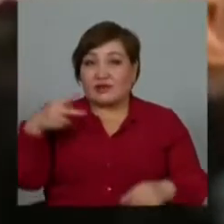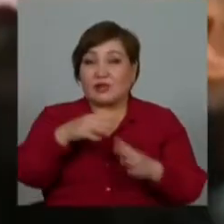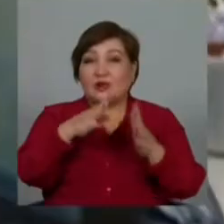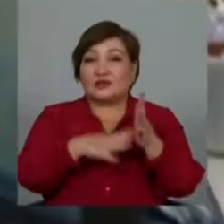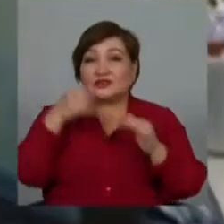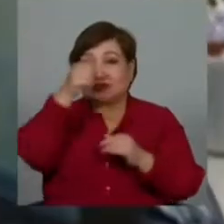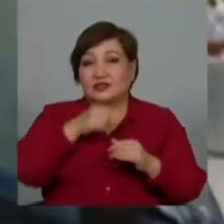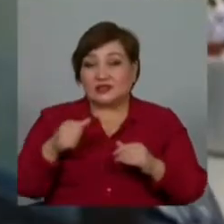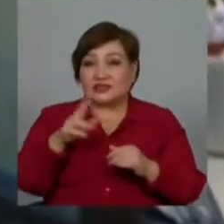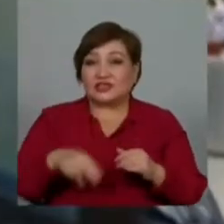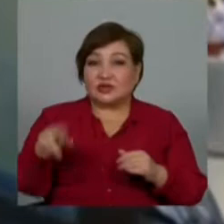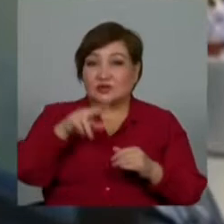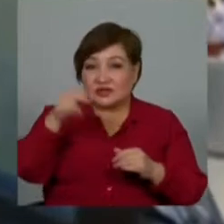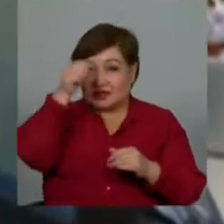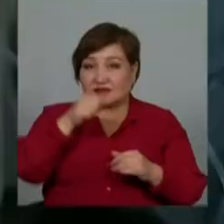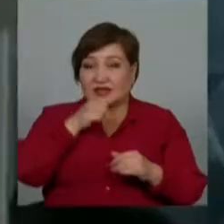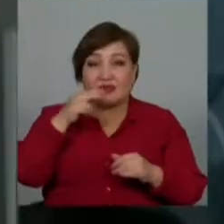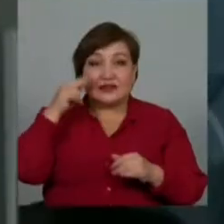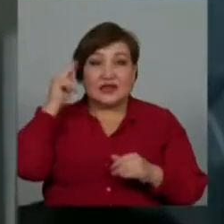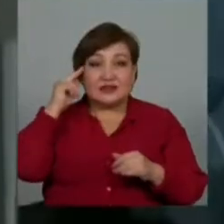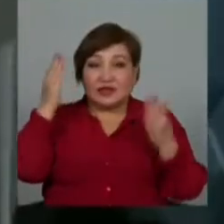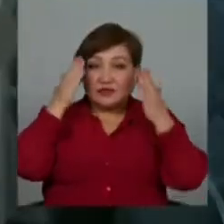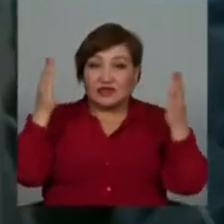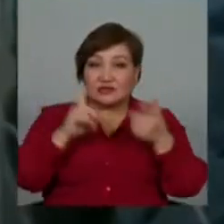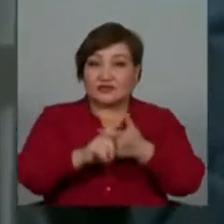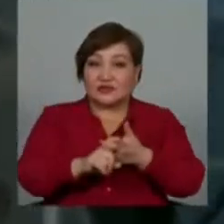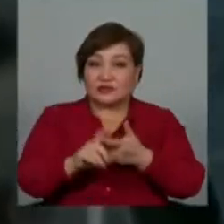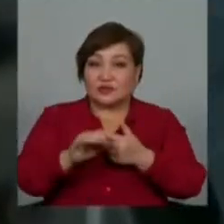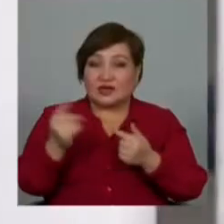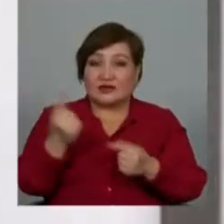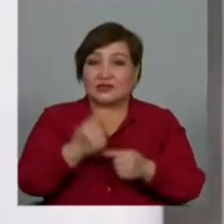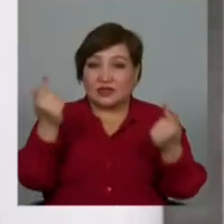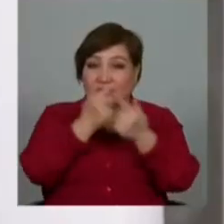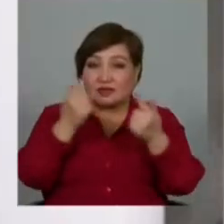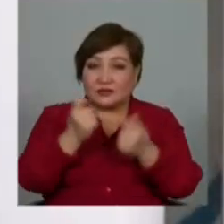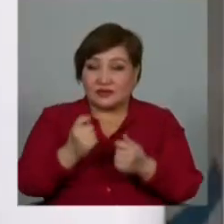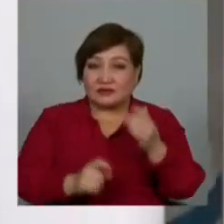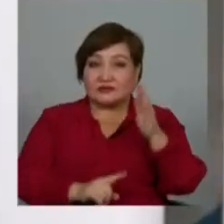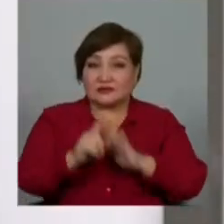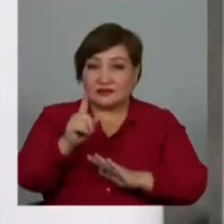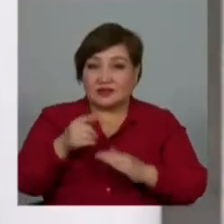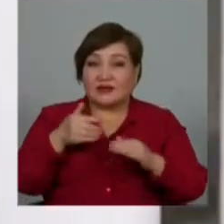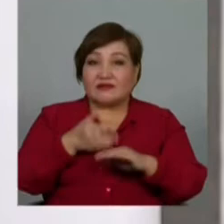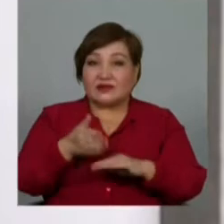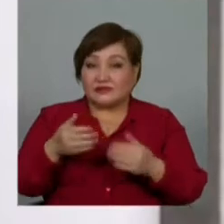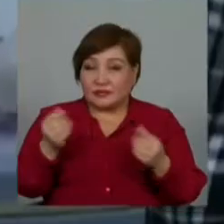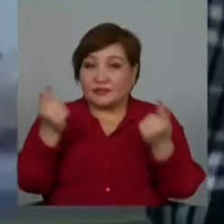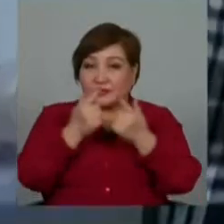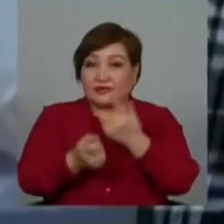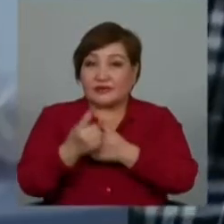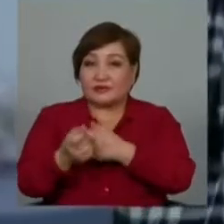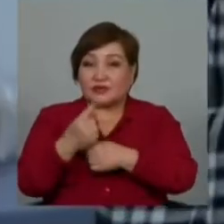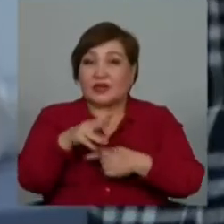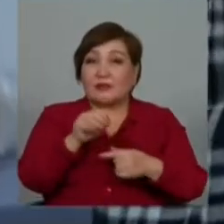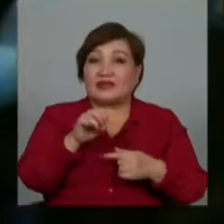2019 жылдың 90 айында Қытайда белгісіз вирус туралы алғашқы мәліметтер шыға бастады. Ол кезде бүкіл әлемде пандемия